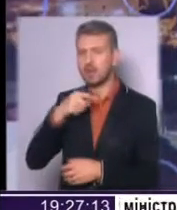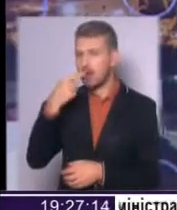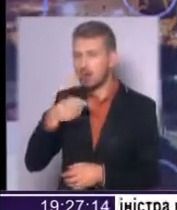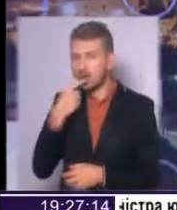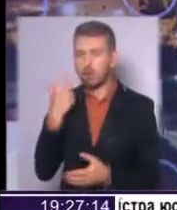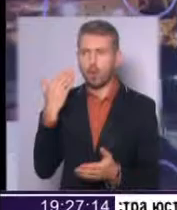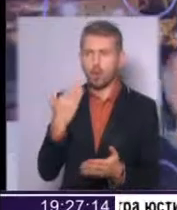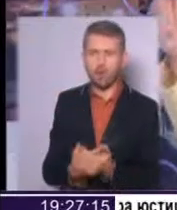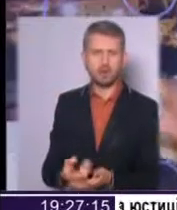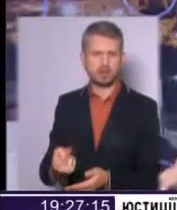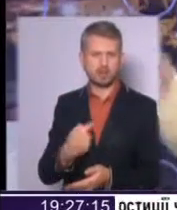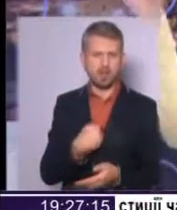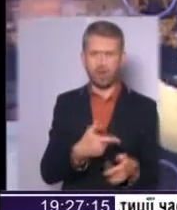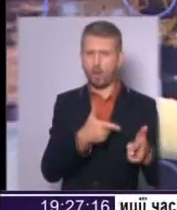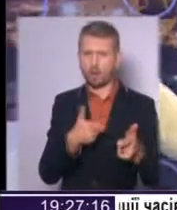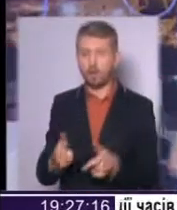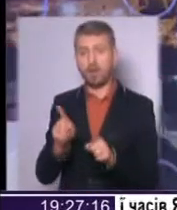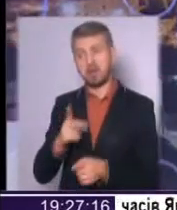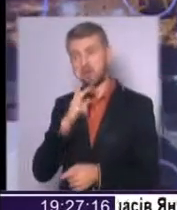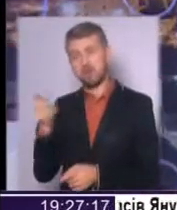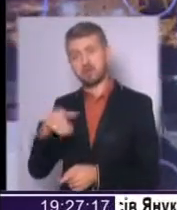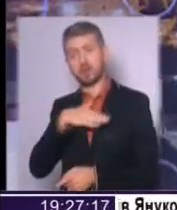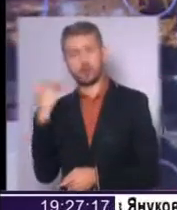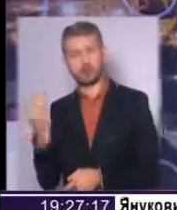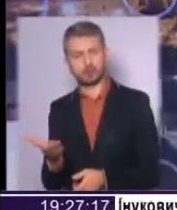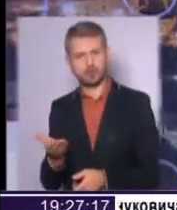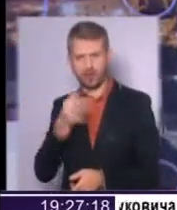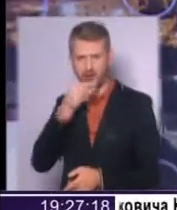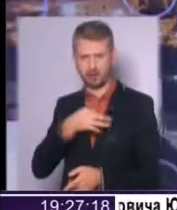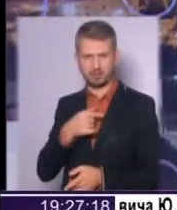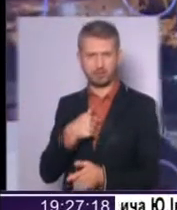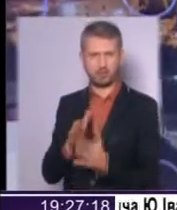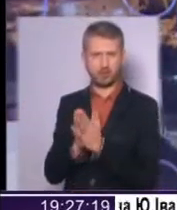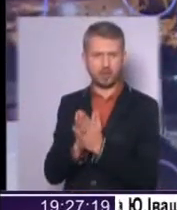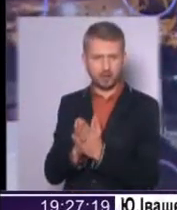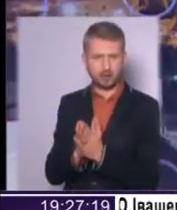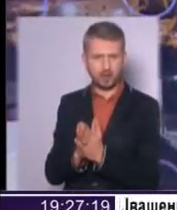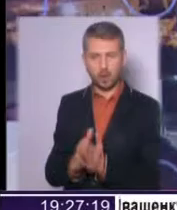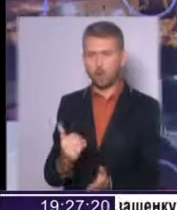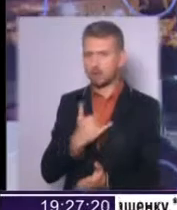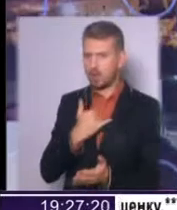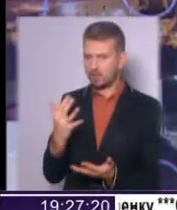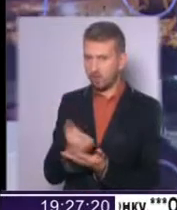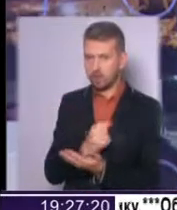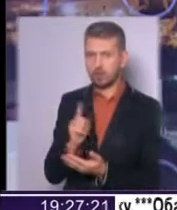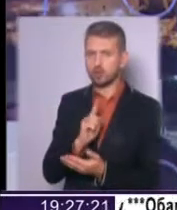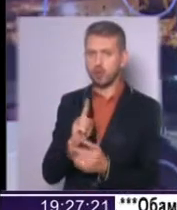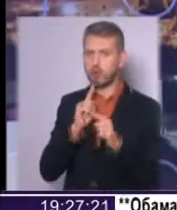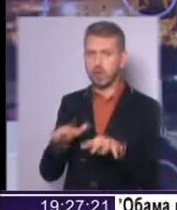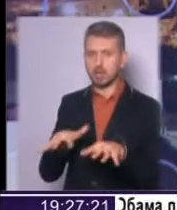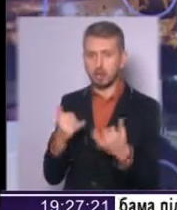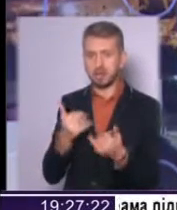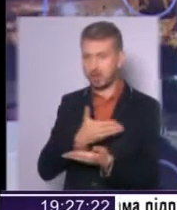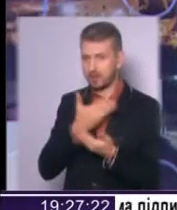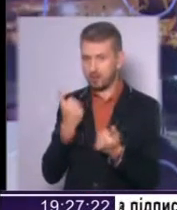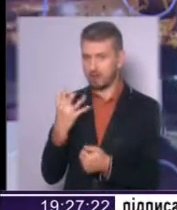про Вовка, про хлопчика і Вовка, коли кричав «Вовк, Вовк, Вовк», і коли, ага, відповідно, таке, щоб не повторилось. Але от дивіться,